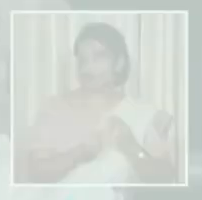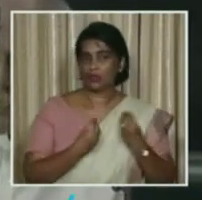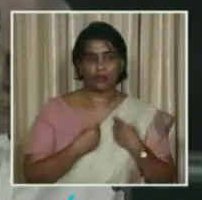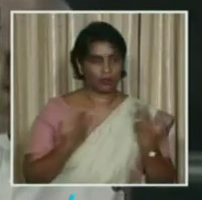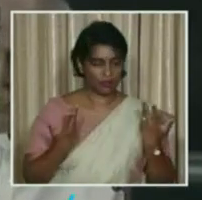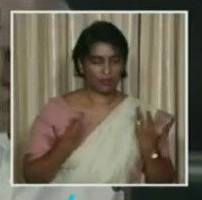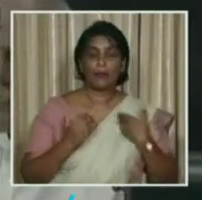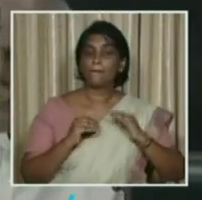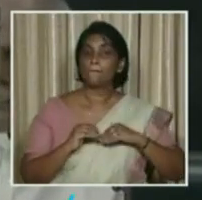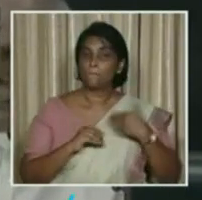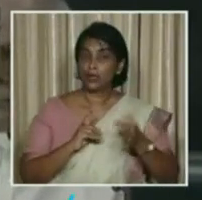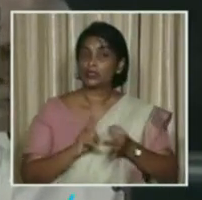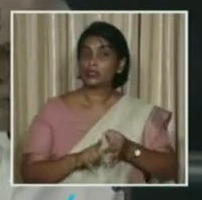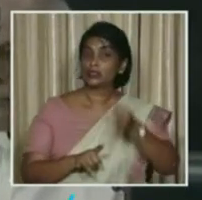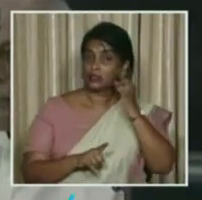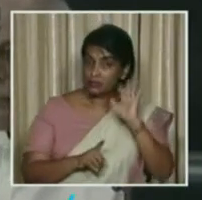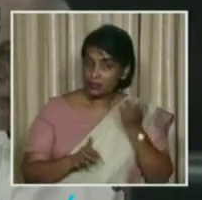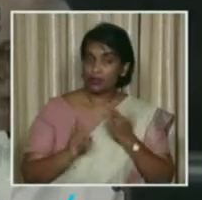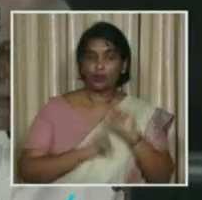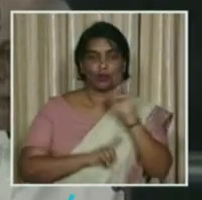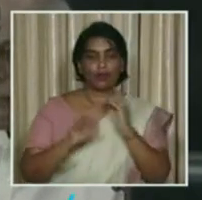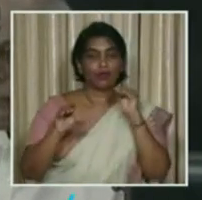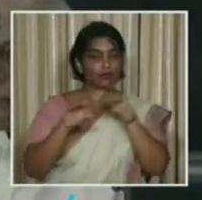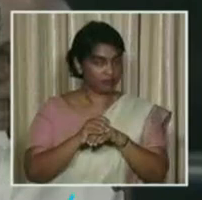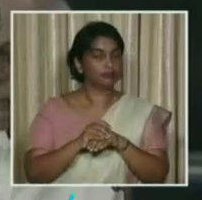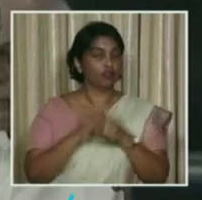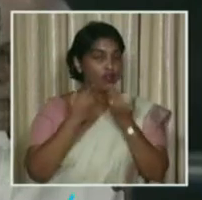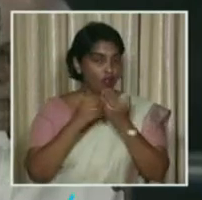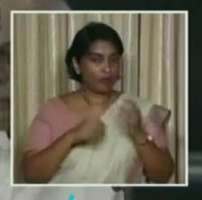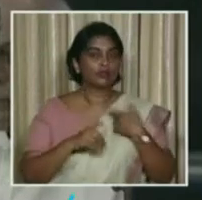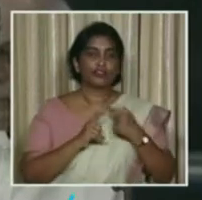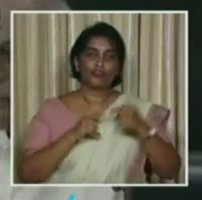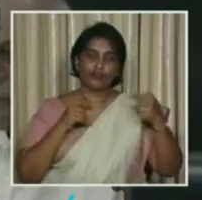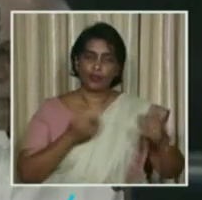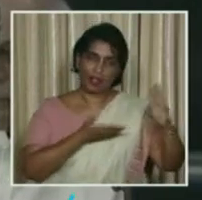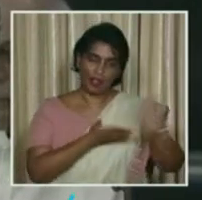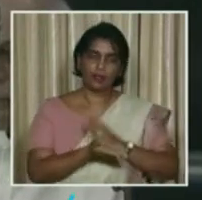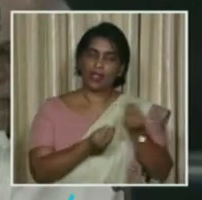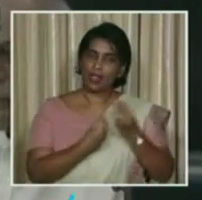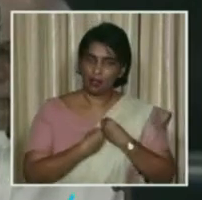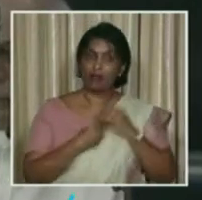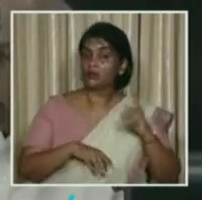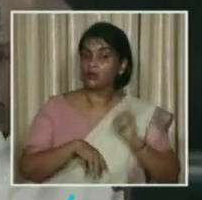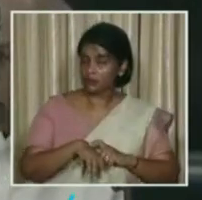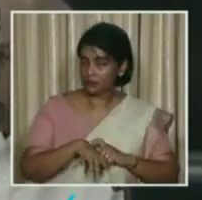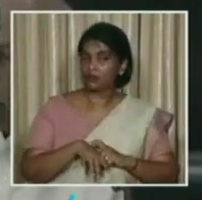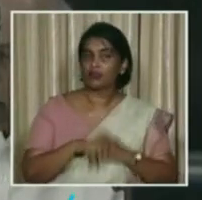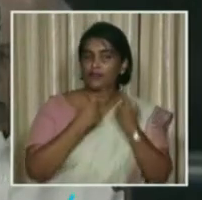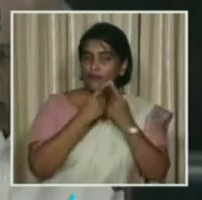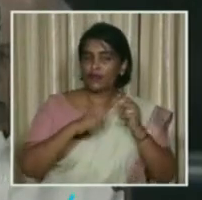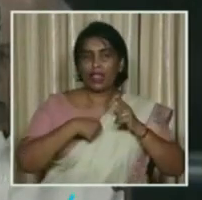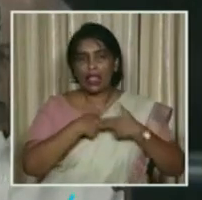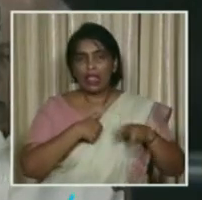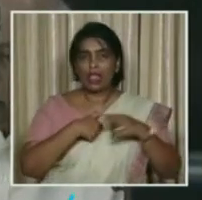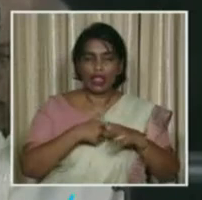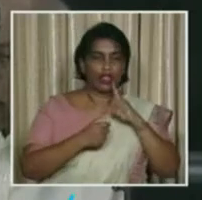නැහැ. ඉන්පසුව ජනාධිපතිවරයා ලෙස පාර්ලිමේන්තුව විවෘත කරන අවස්ථාවෙත් මම විපක්ෂයේ සහය ඉල්ලා සිටියා. නමුත් දුන්නේ නැහැ. විවිධ හේතු කියමින්